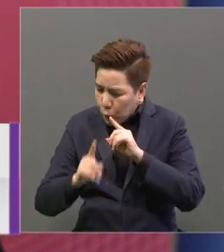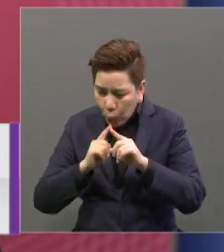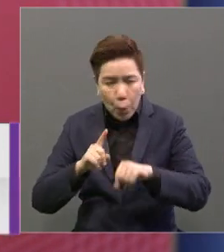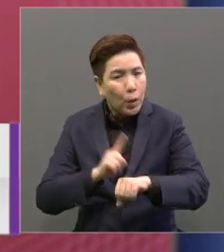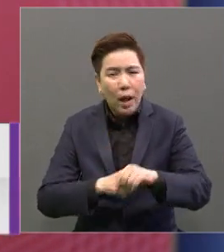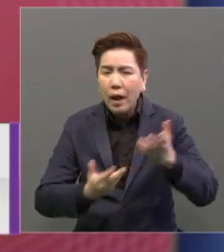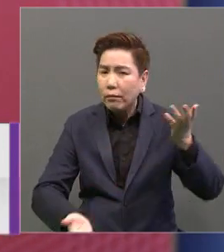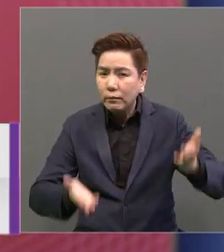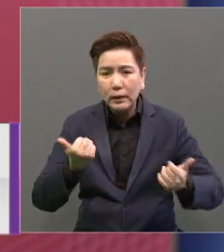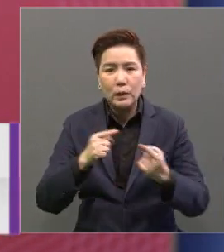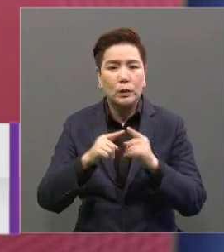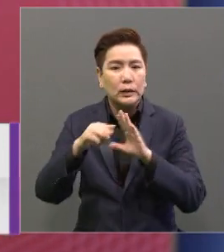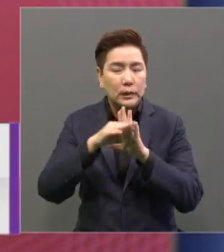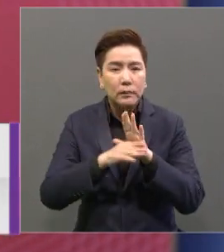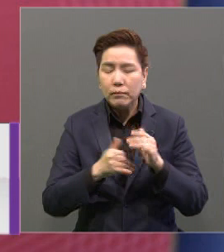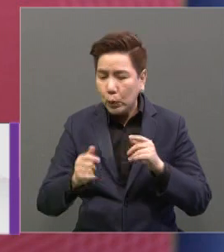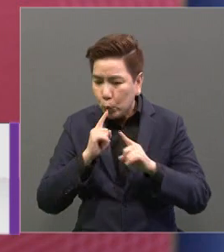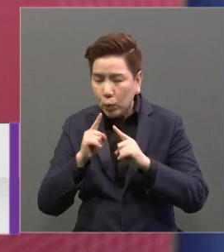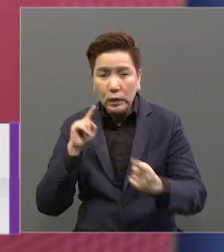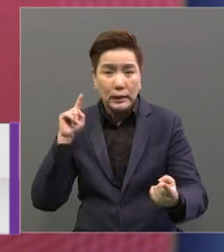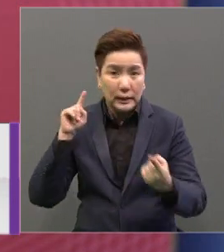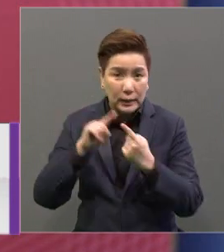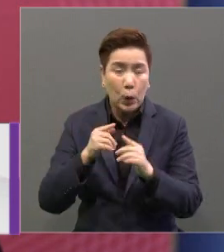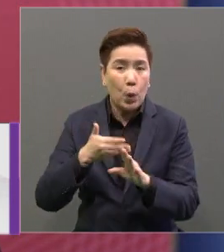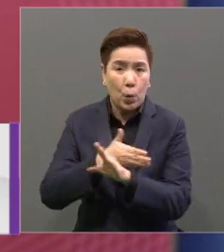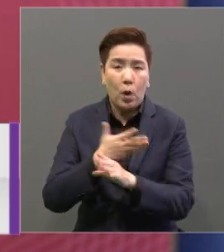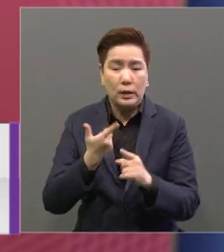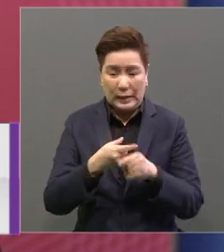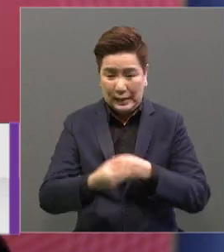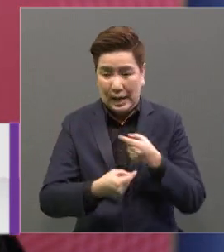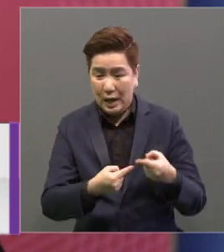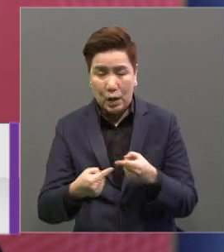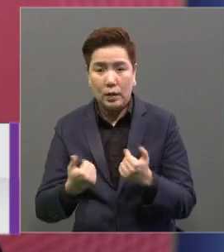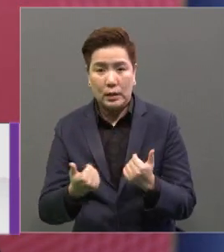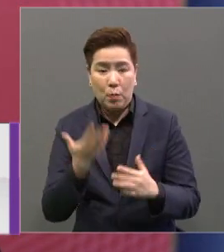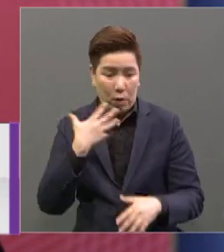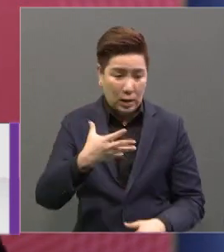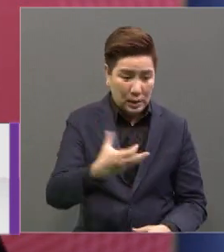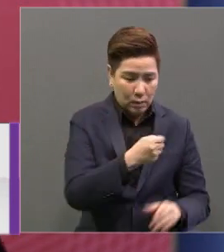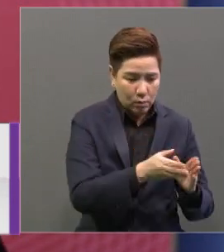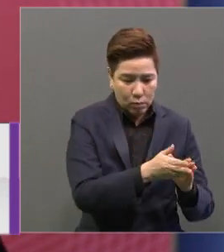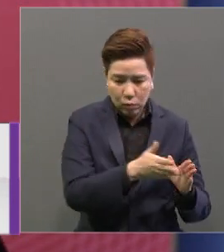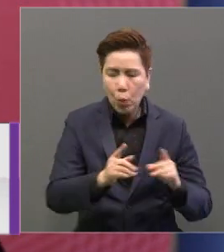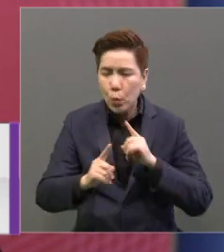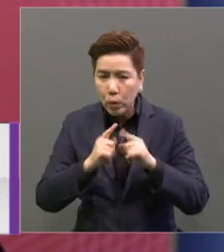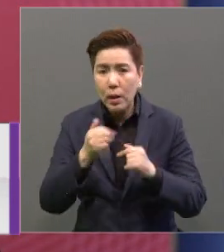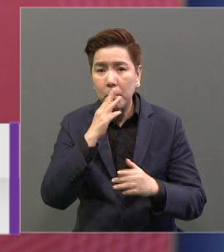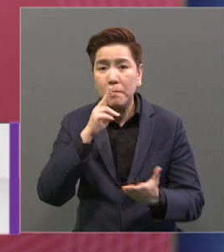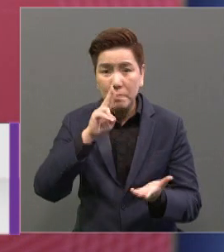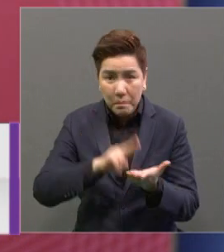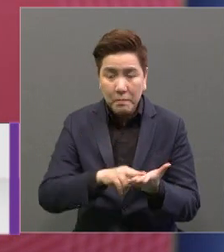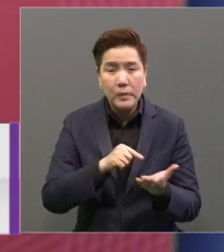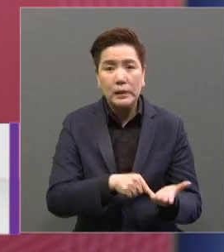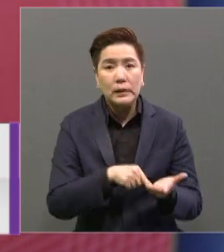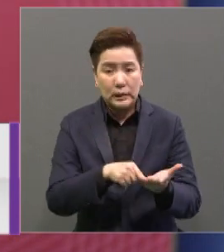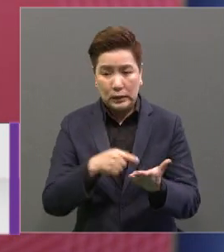ลาในกระบวนการเลยจนถึงก่อนวันขายท่อตลาดด้วยนะครับตั้งแต่วันยึดเลยเพราะฉะนั้นถ้ามีหนังสือหรือเอกสารไปถึ